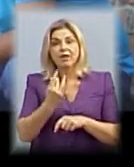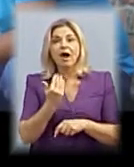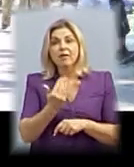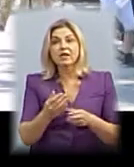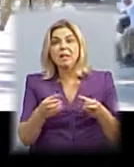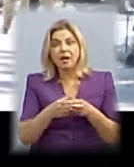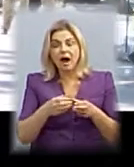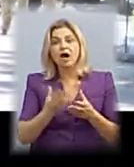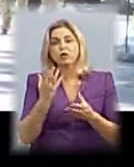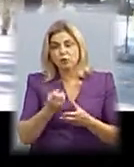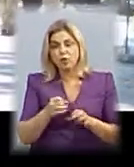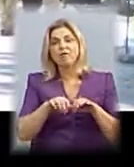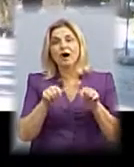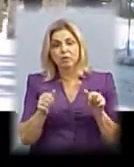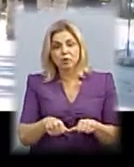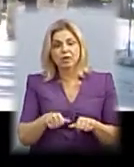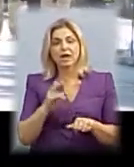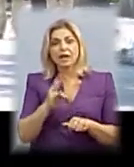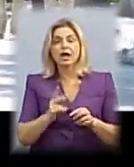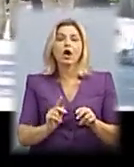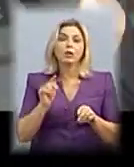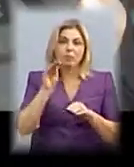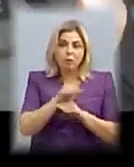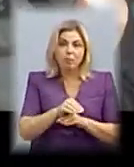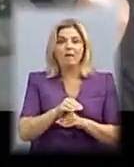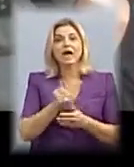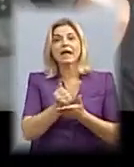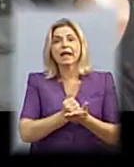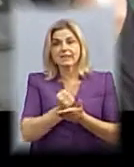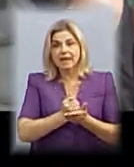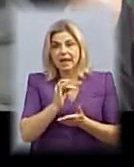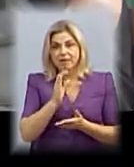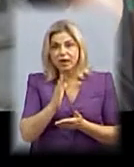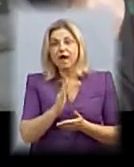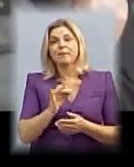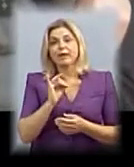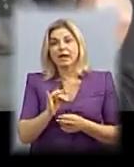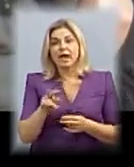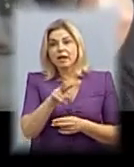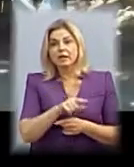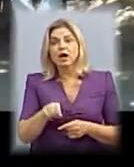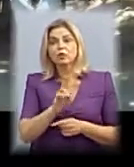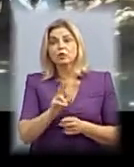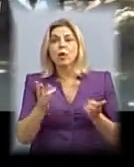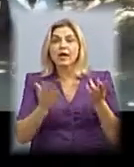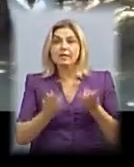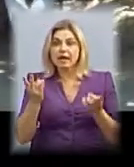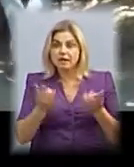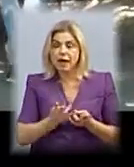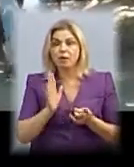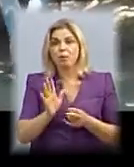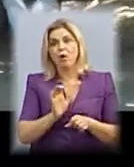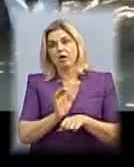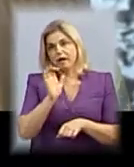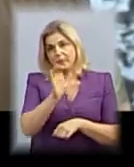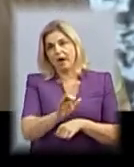формується. Проходити їх прибув оперативний резерв номер 1. Ті військовослужбовці запасу, які в разі необхідності будуть мобілізовані